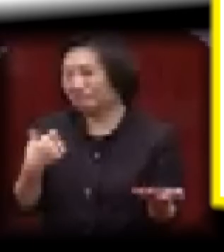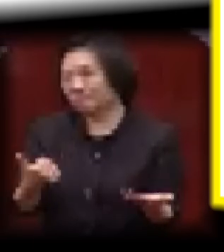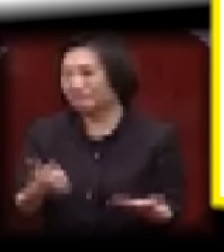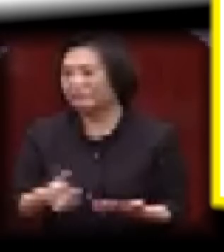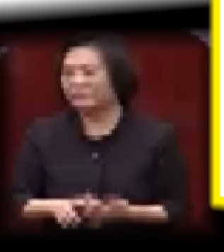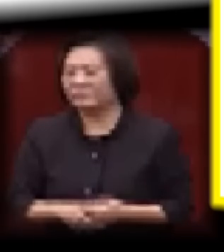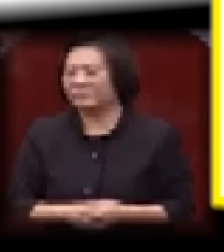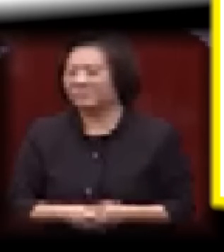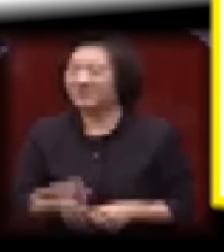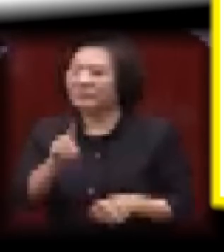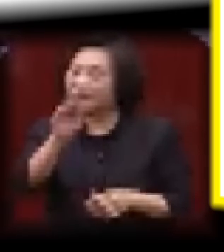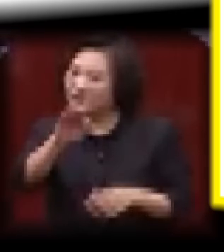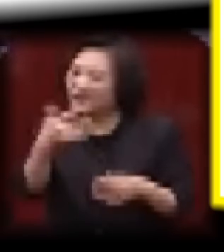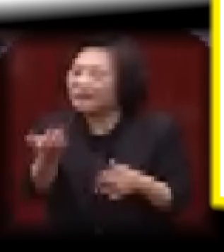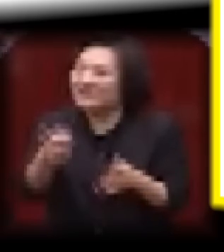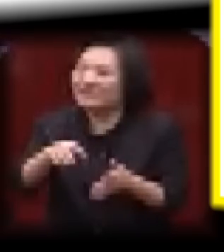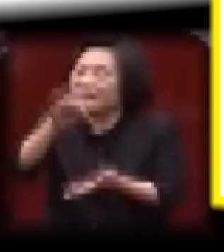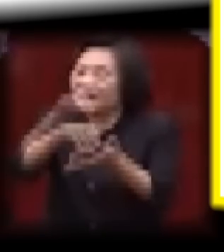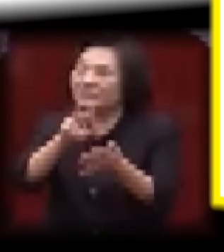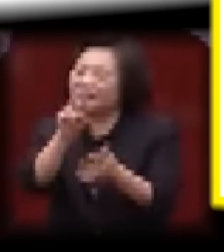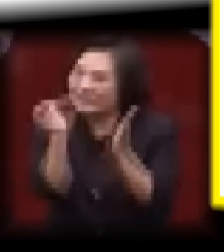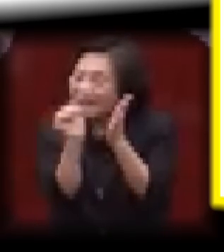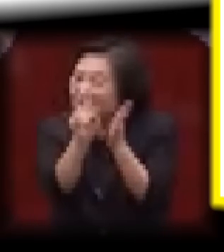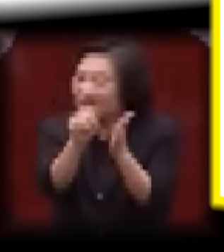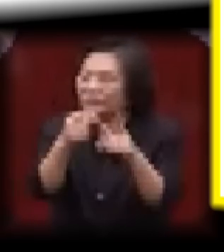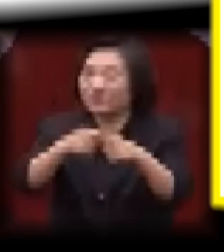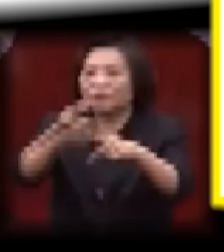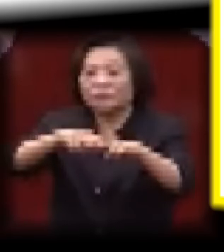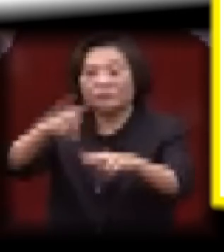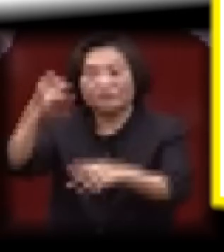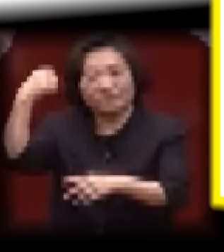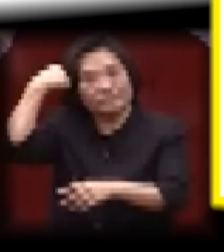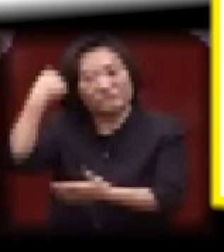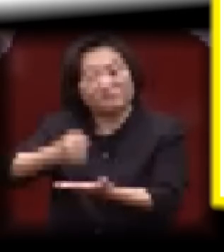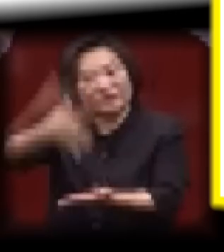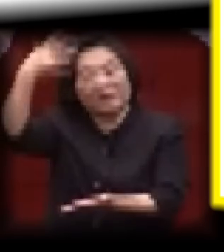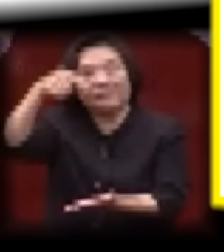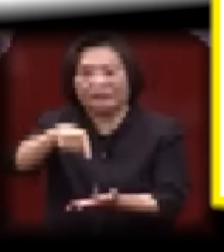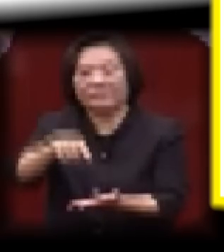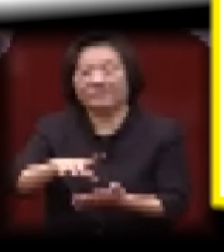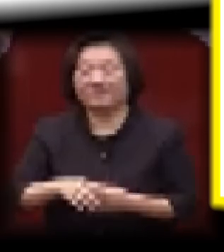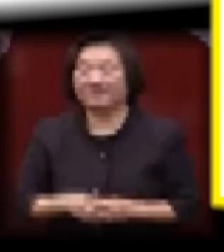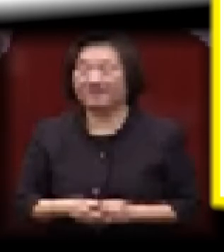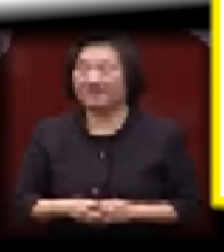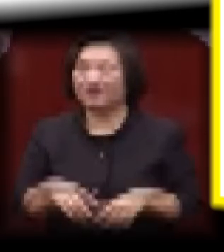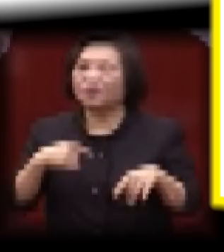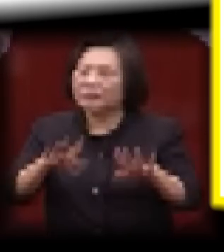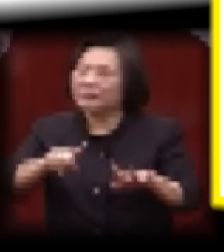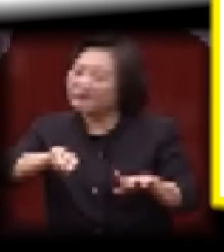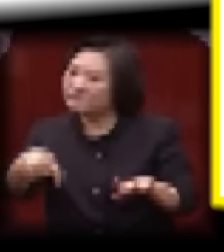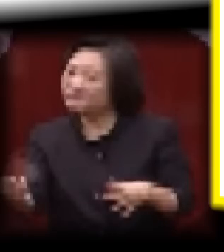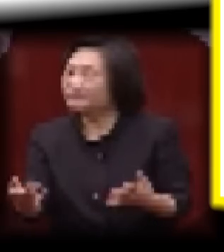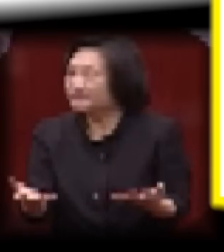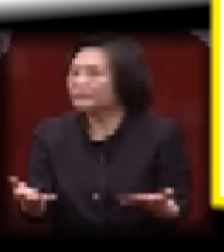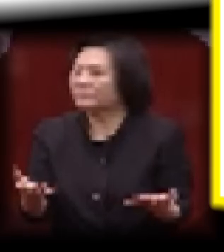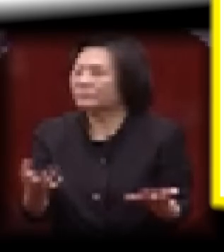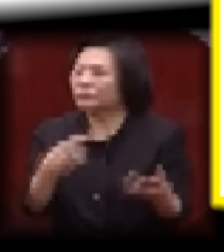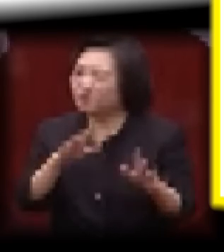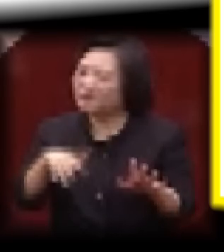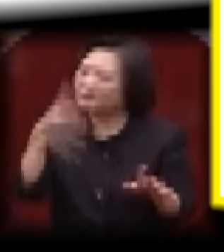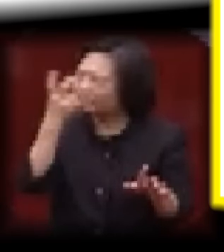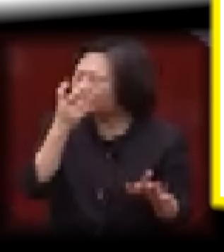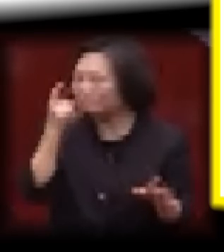概19000户了，就算20000户的公宅，原则上我们要继续进行。至于后面的要怎么做，我觉得还可以再思考一